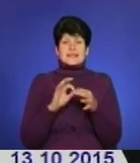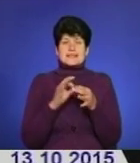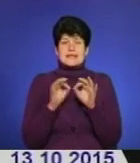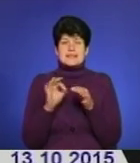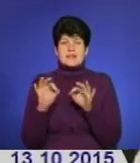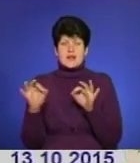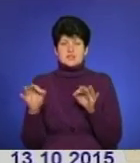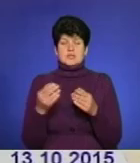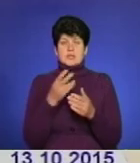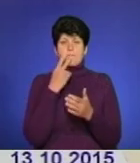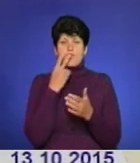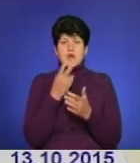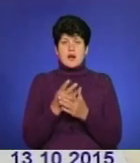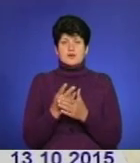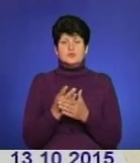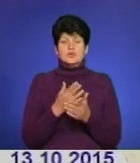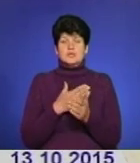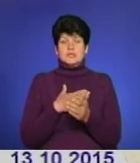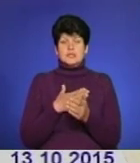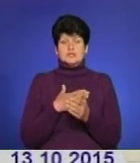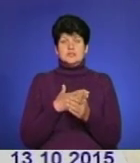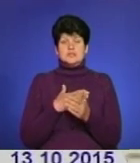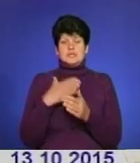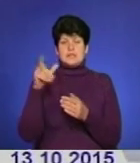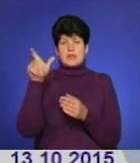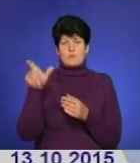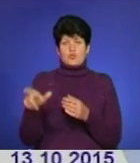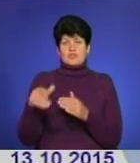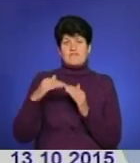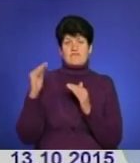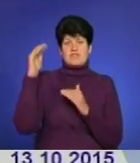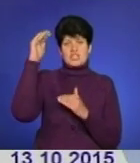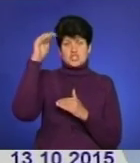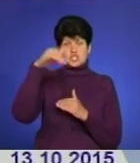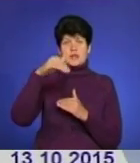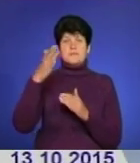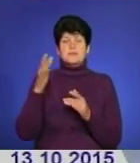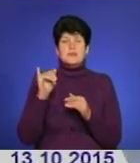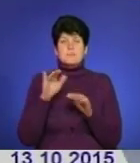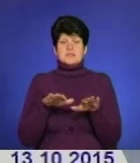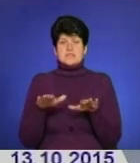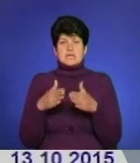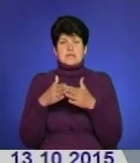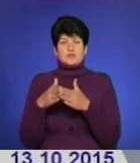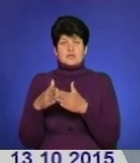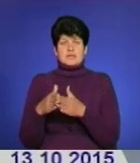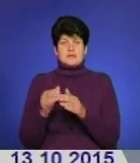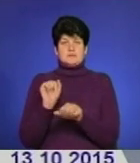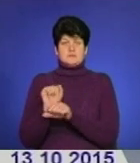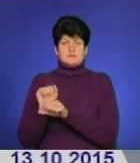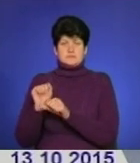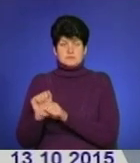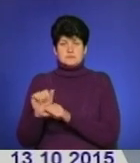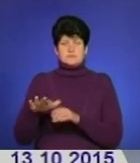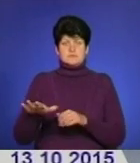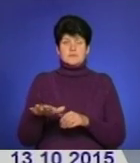детальніші, де показує ці наші трибуни, які є, вишка, ці місця для човнів, кемпінги, де можуть бути. І